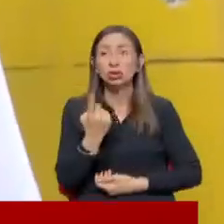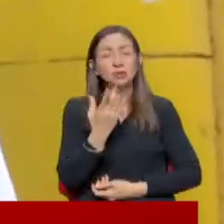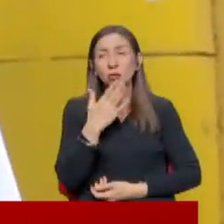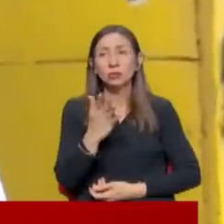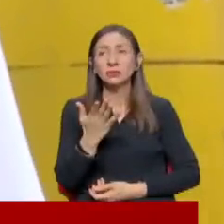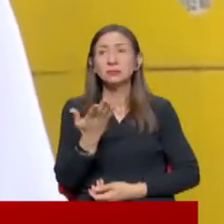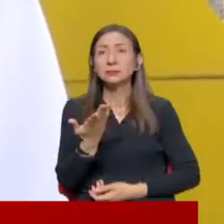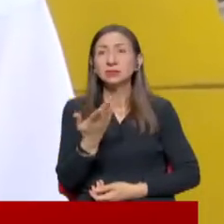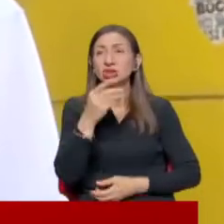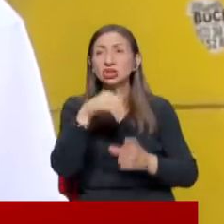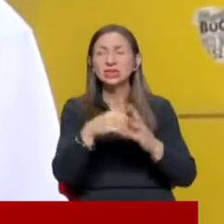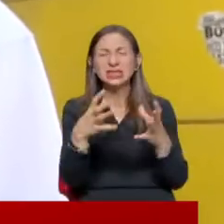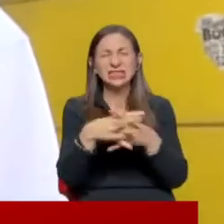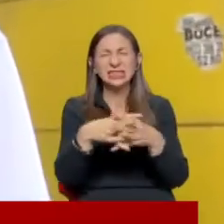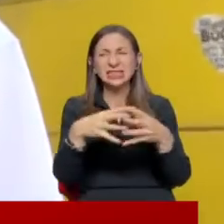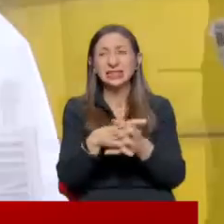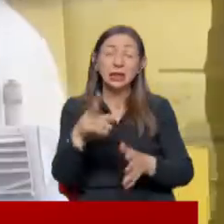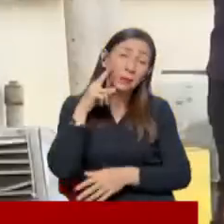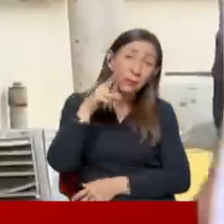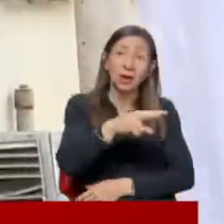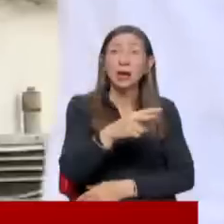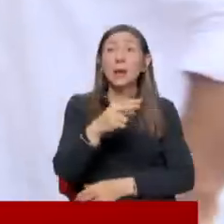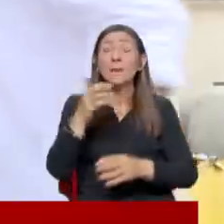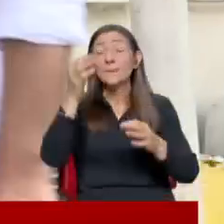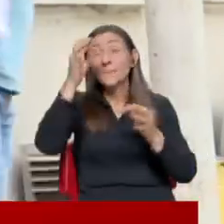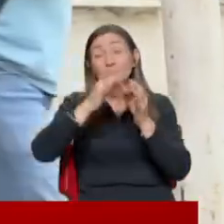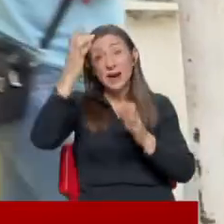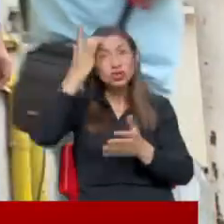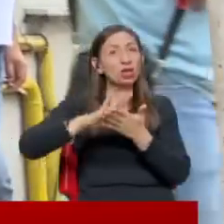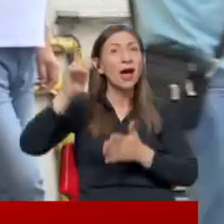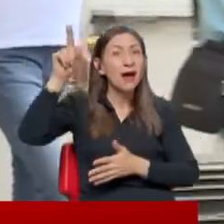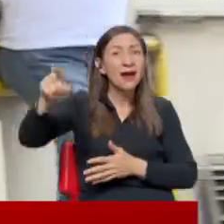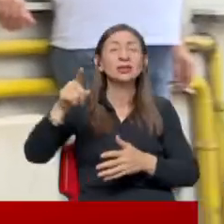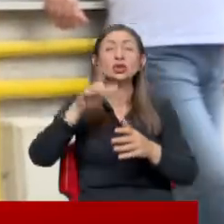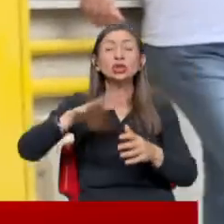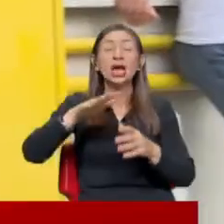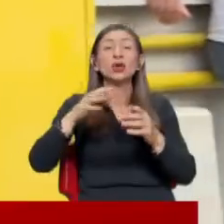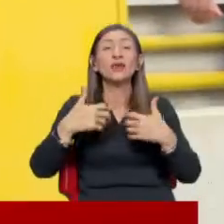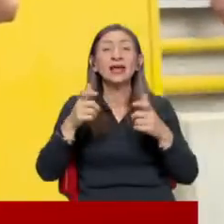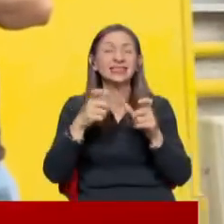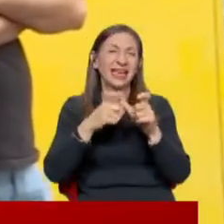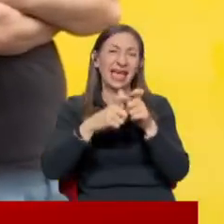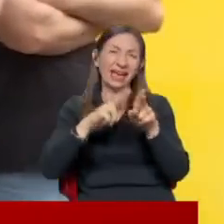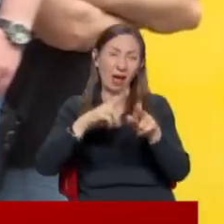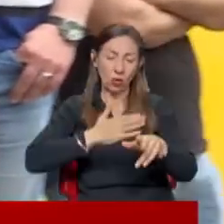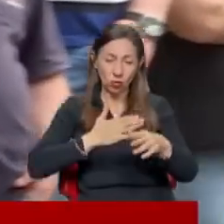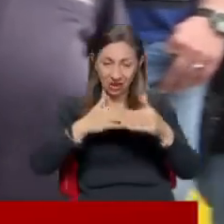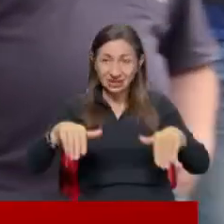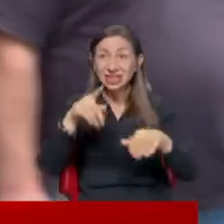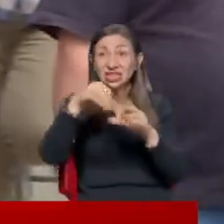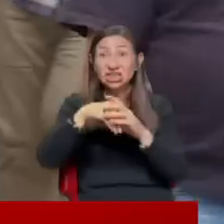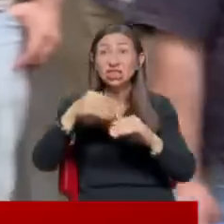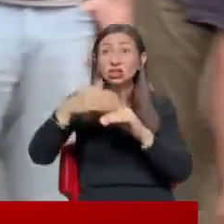yok. Nasıl içerisi? Dolu, içeri gidin bakın. Bağcılar Sosyal Güvenlik Merkezi'nin önündeyiz. Merkezin içi